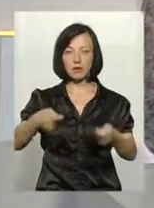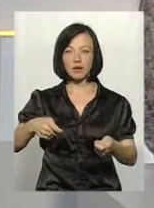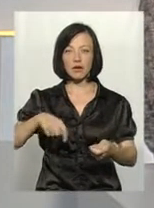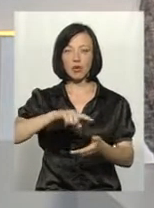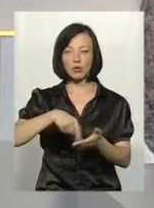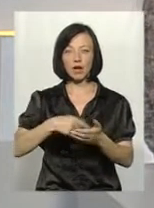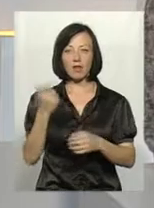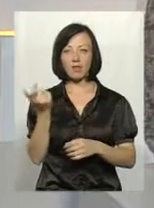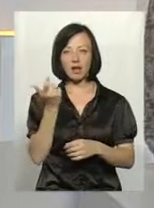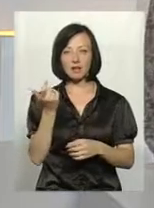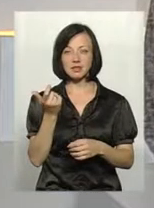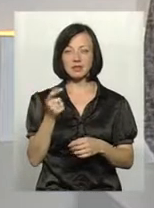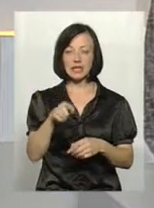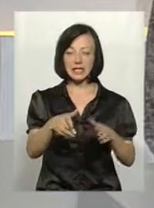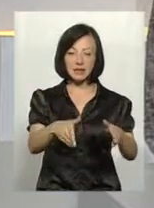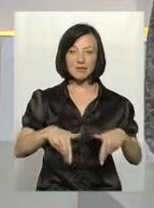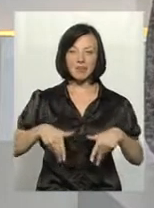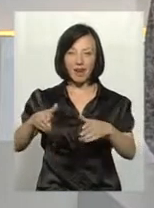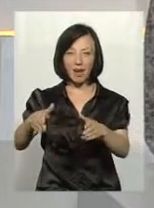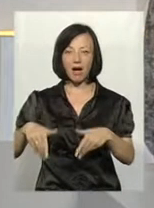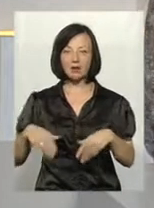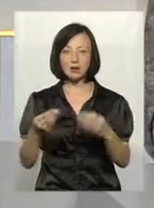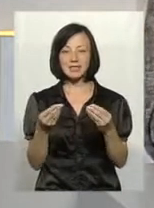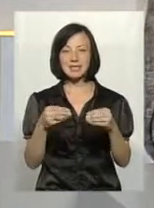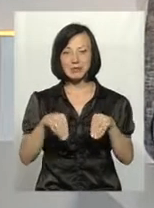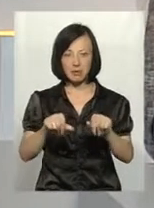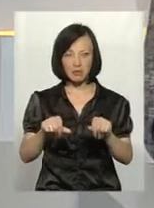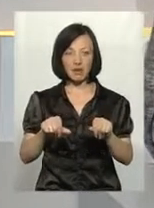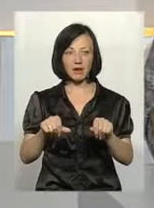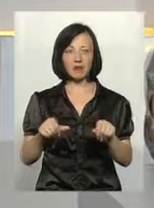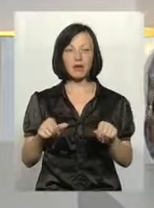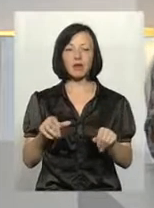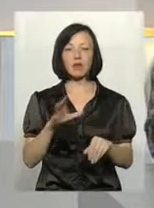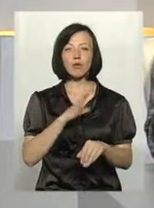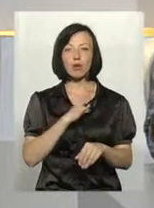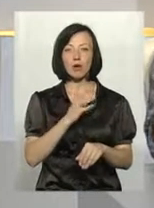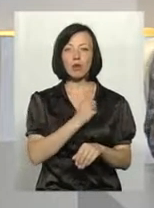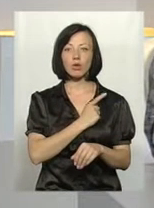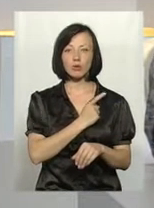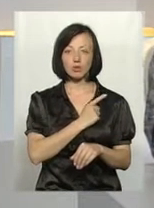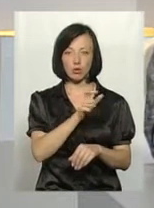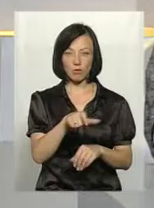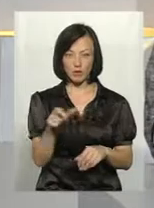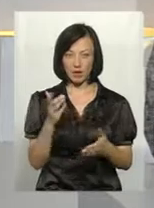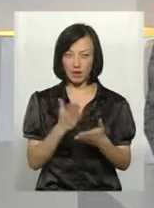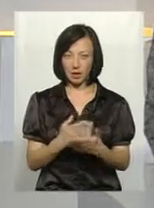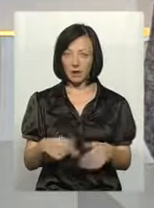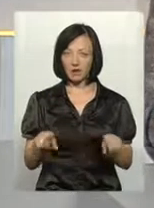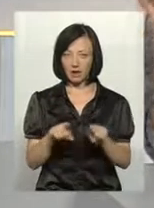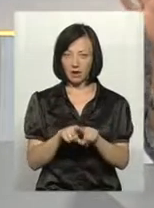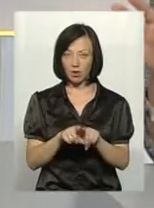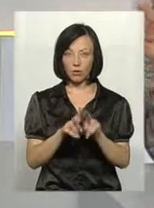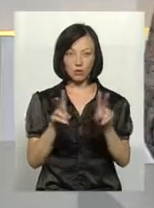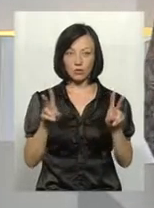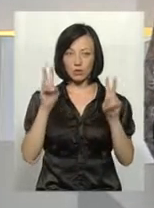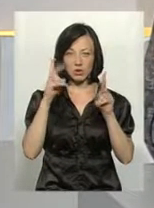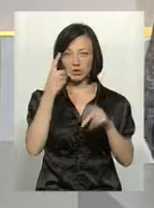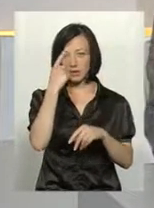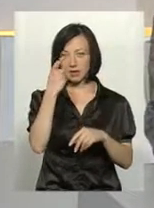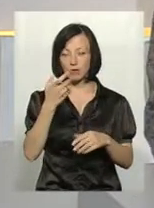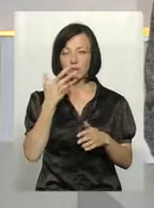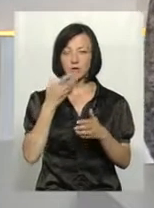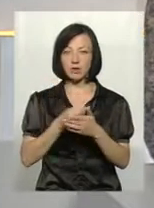і тих ділянок земельних, які були в одиноких громадян. Є й такі, про яких ніхто не заявив про